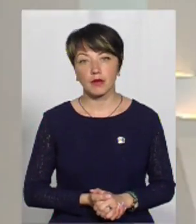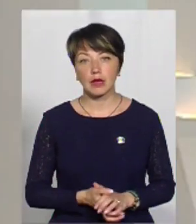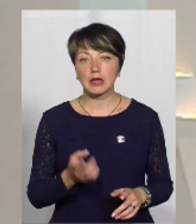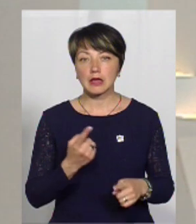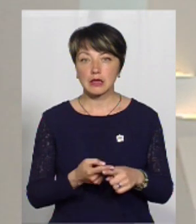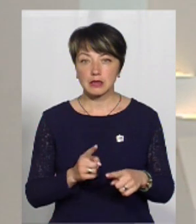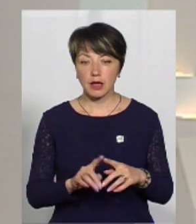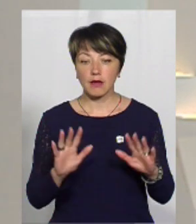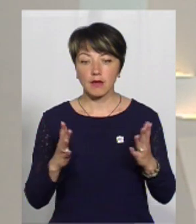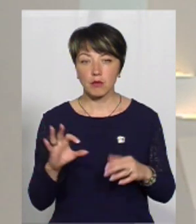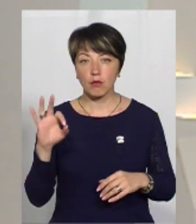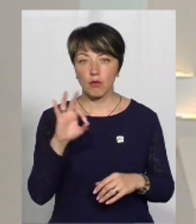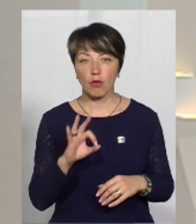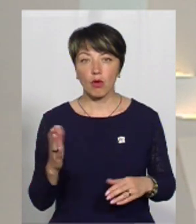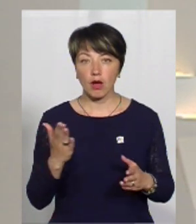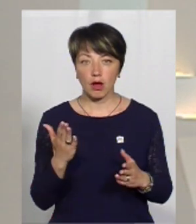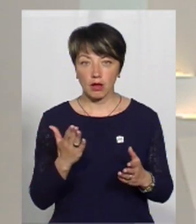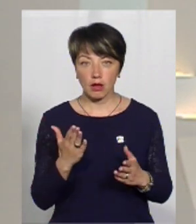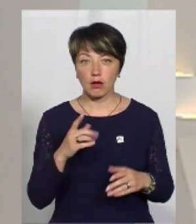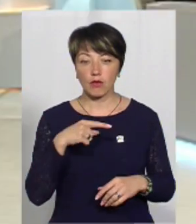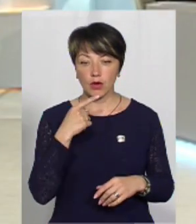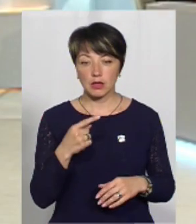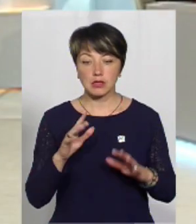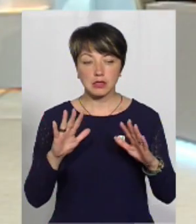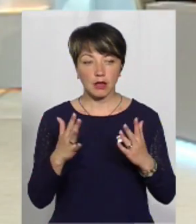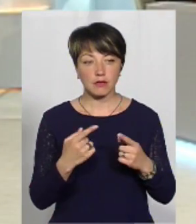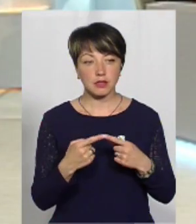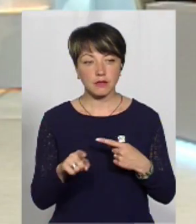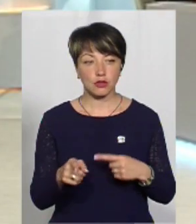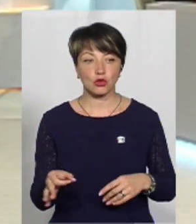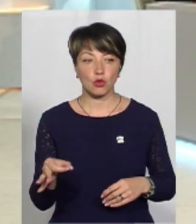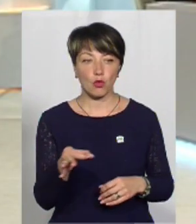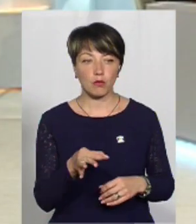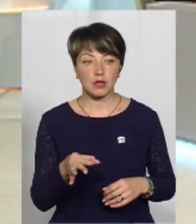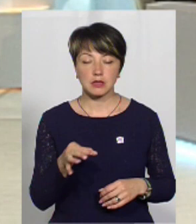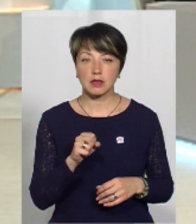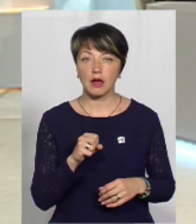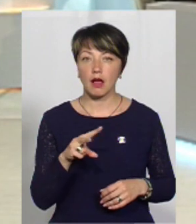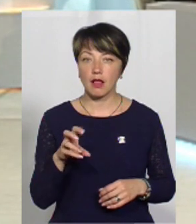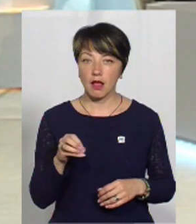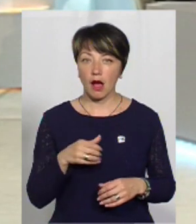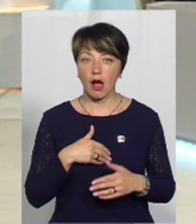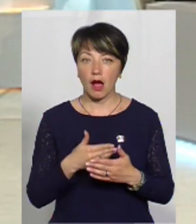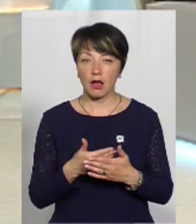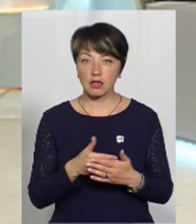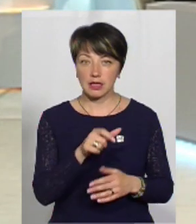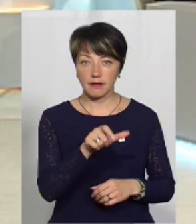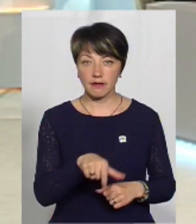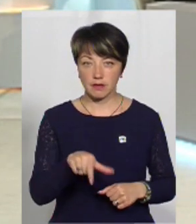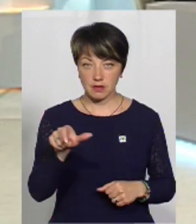Цей випадок, про який йшла мова, стався в іншій області, але активісти